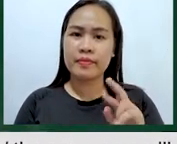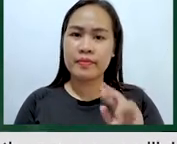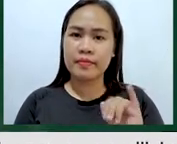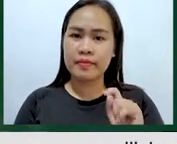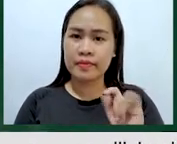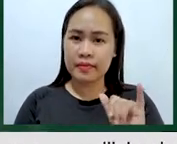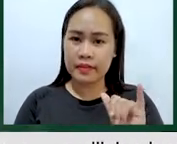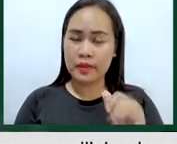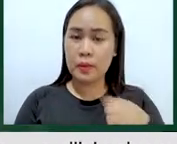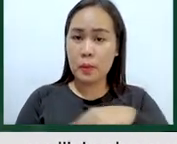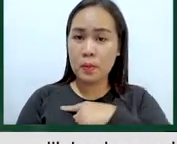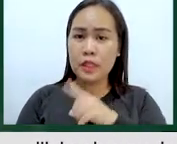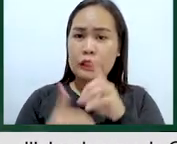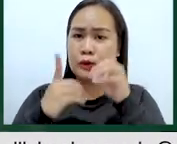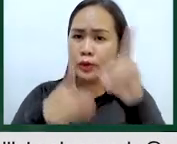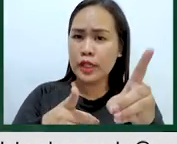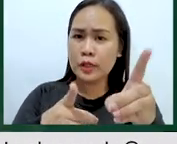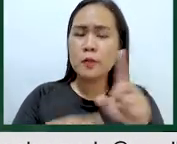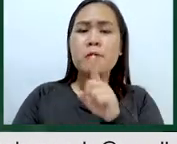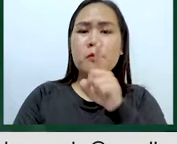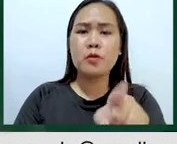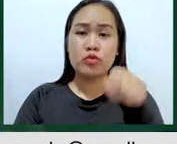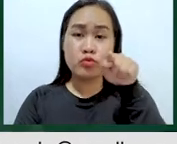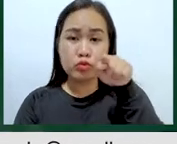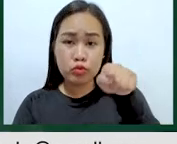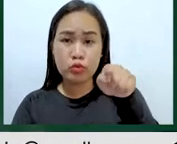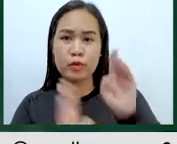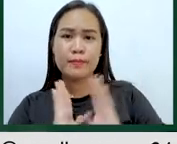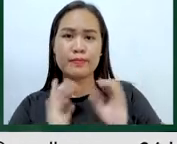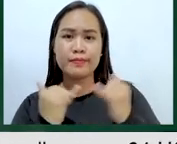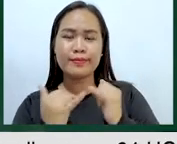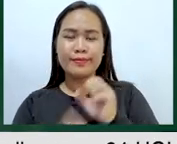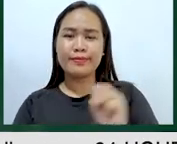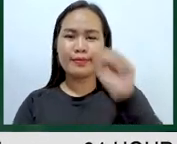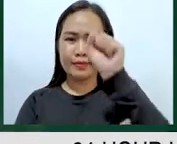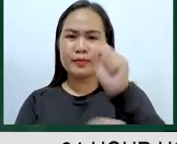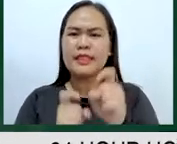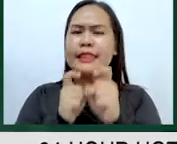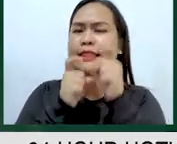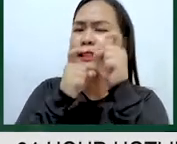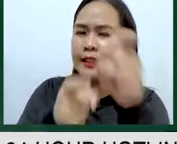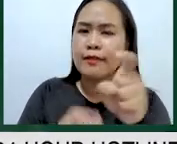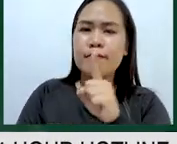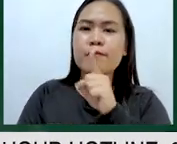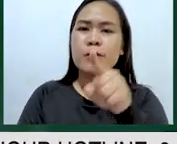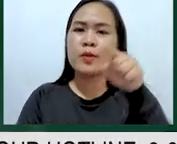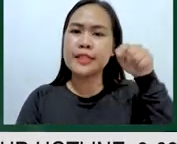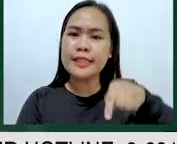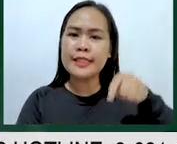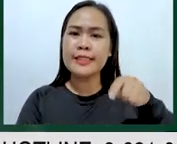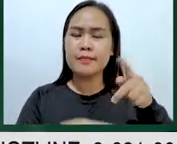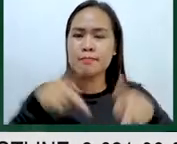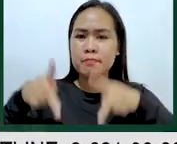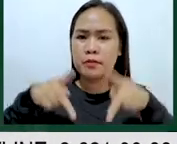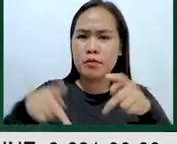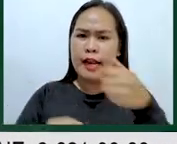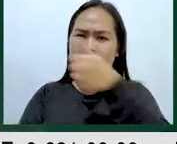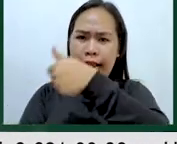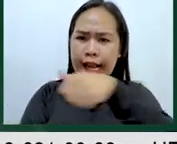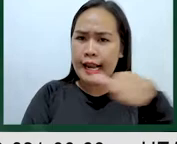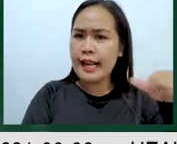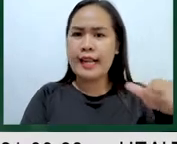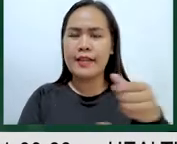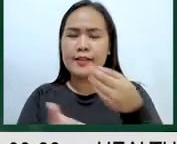inyong barangay. So nalalaman namin na pag meron kaming dinonate sa inyo, alam namin makakarating doon sa